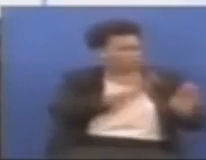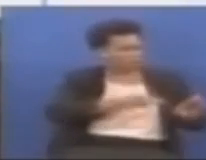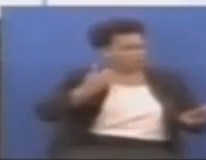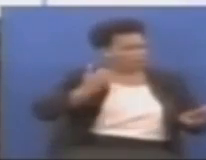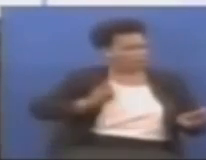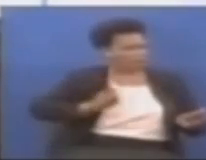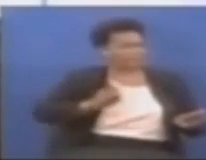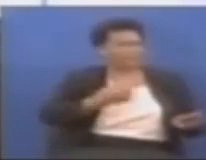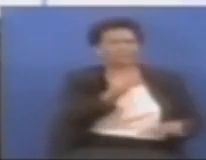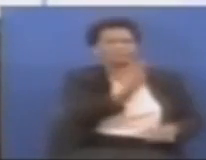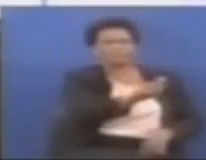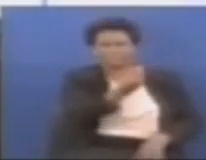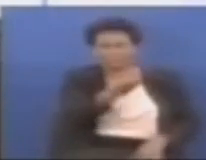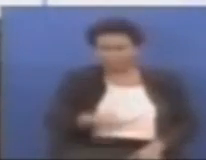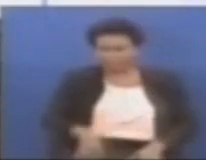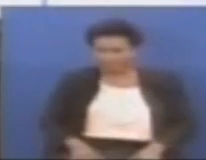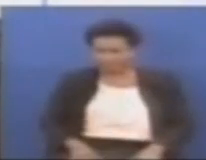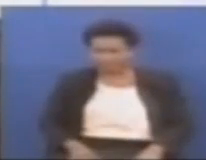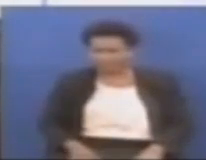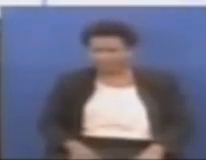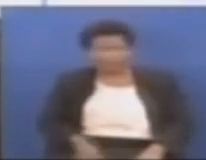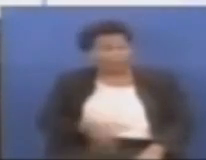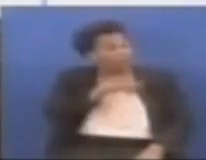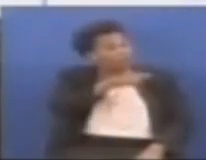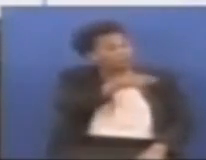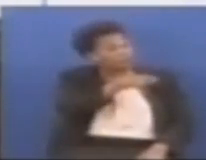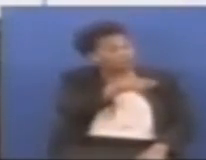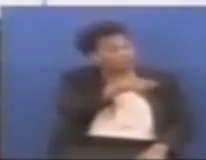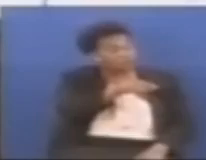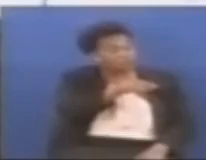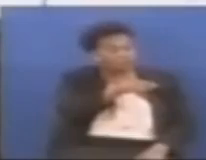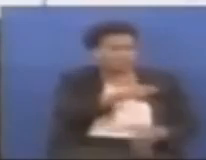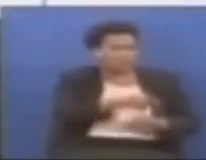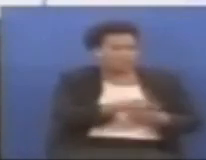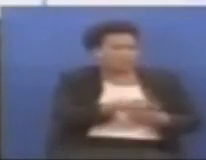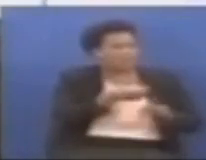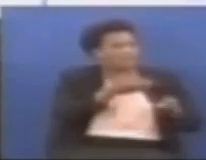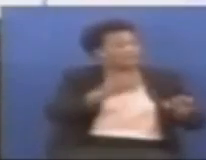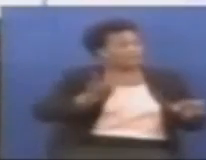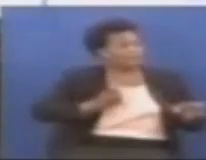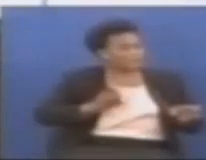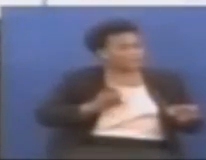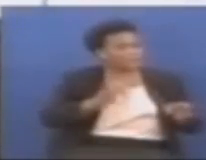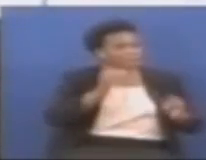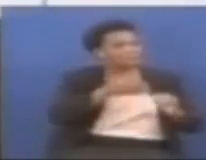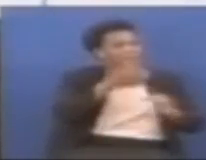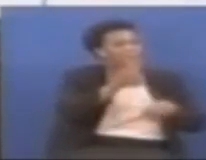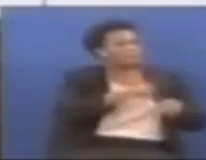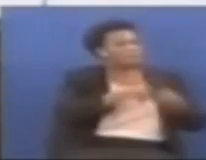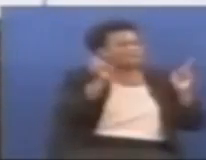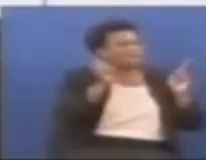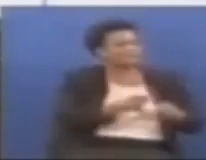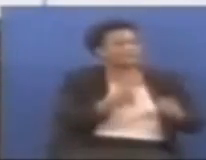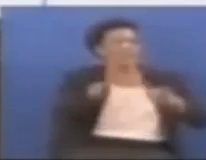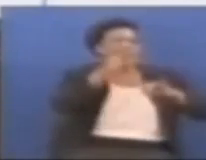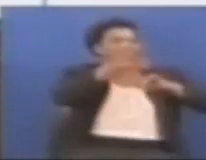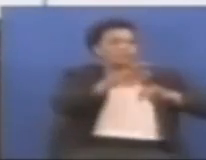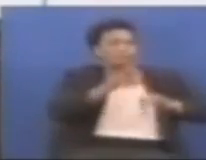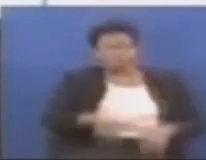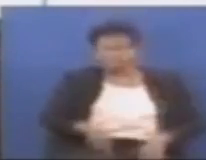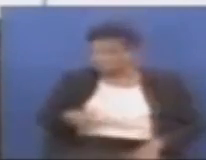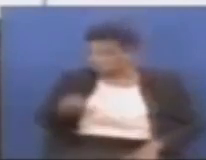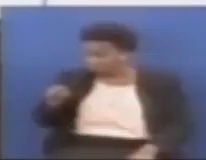hazitekelezeki ipasavyo. Mheshimiwa Spika, kwa kuwa serikali imekiri kwamba